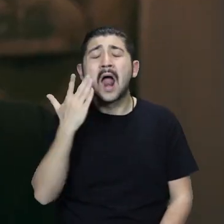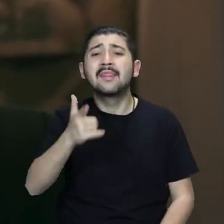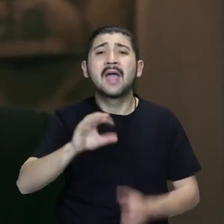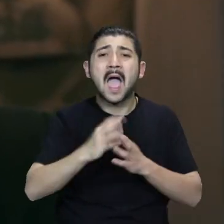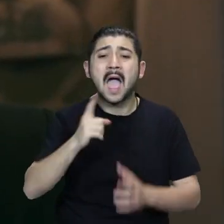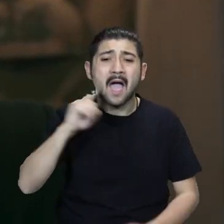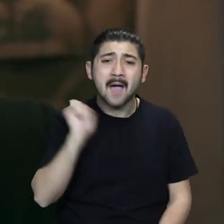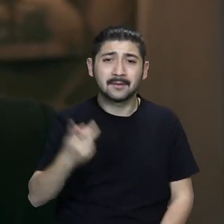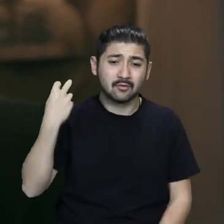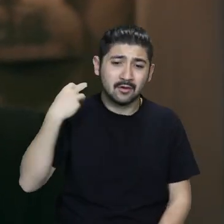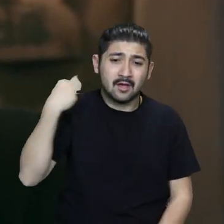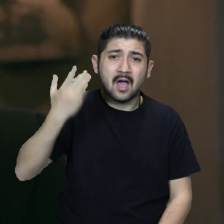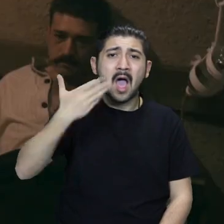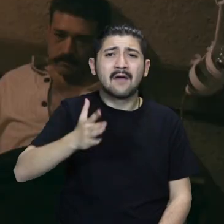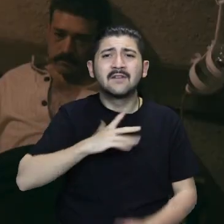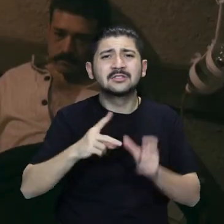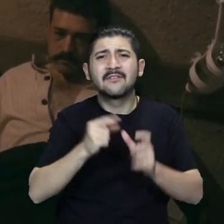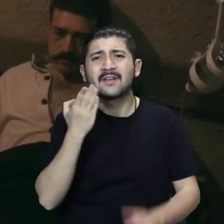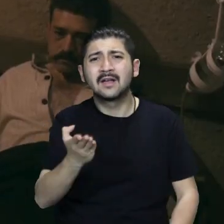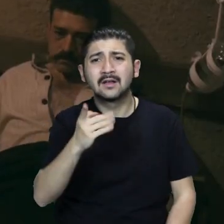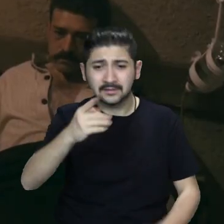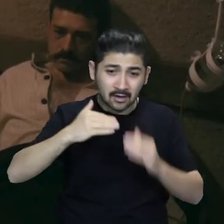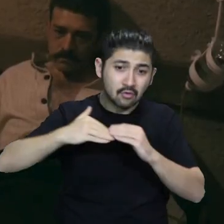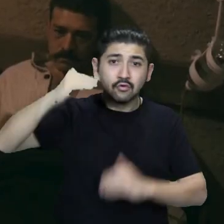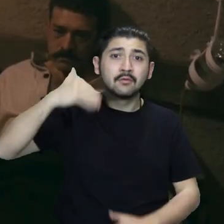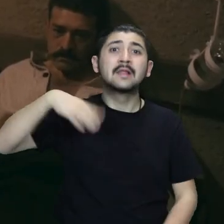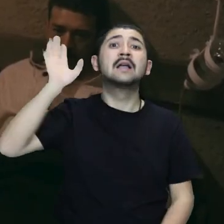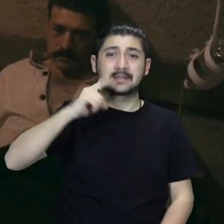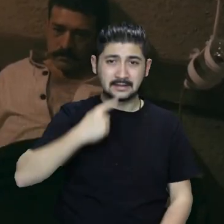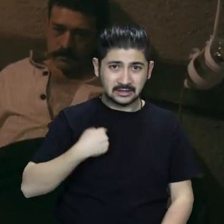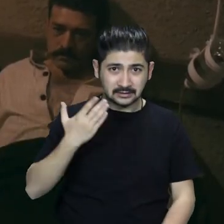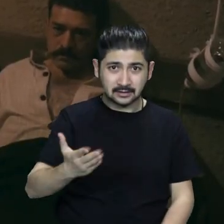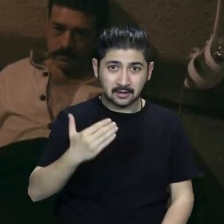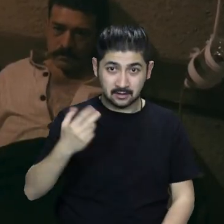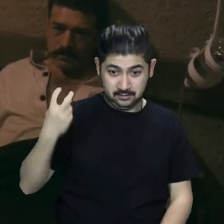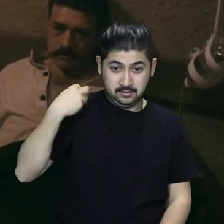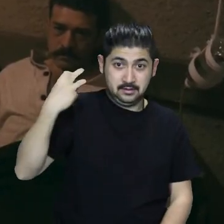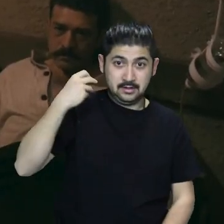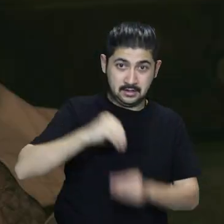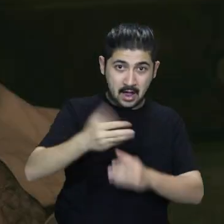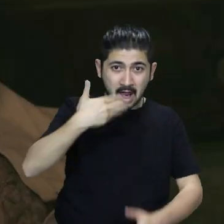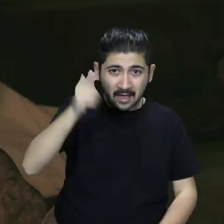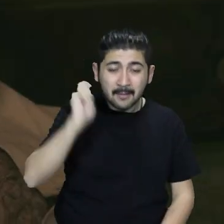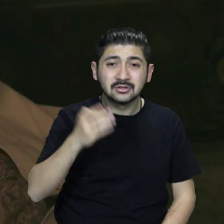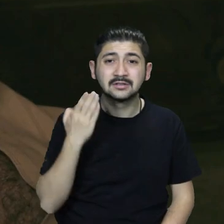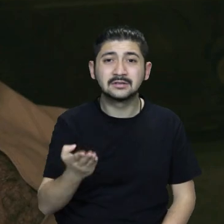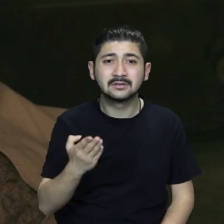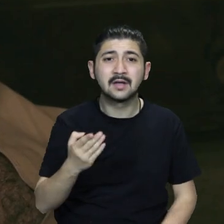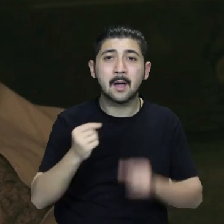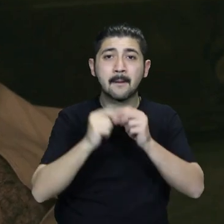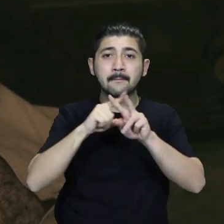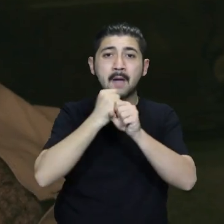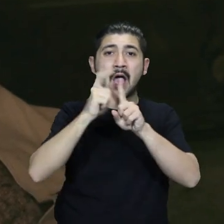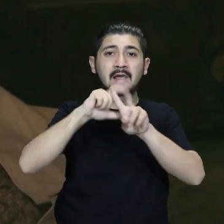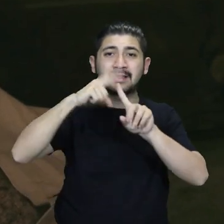emrinden, ne rütbesinden bahsedersin Şefik? Üstüm değil misin diyeceksin? Rütbenden mi bahsedeceksin? Söyle! Bağdat'tan